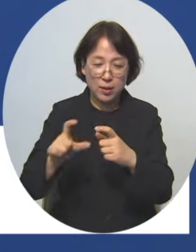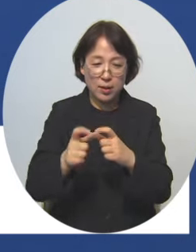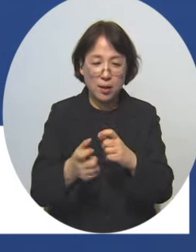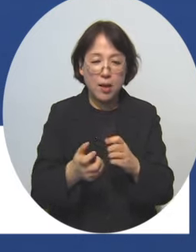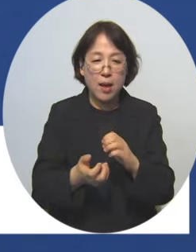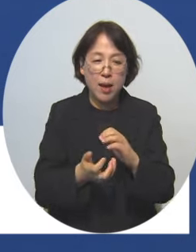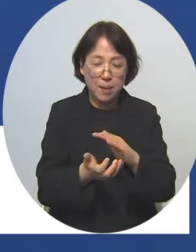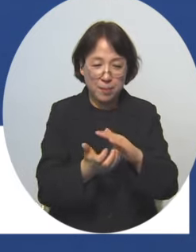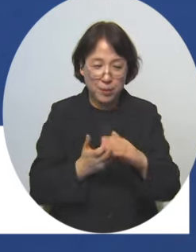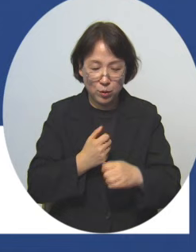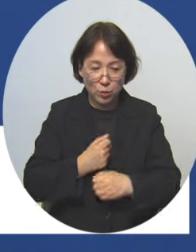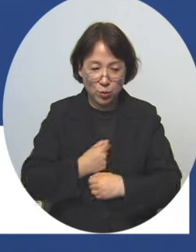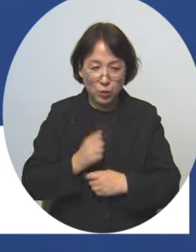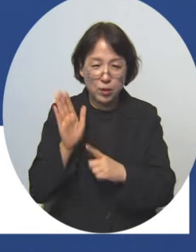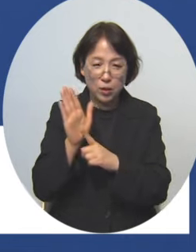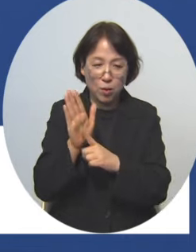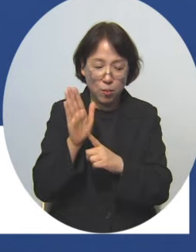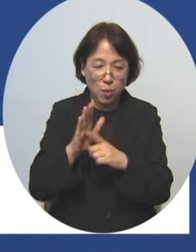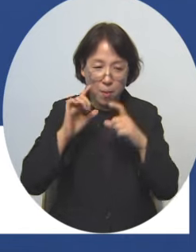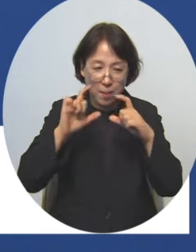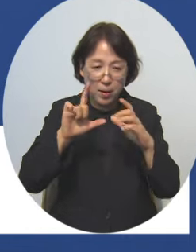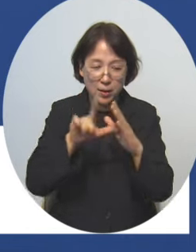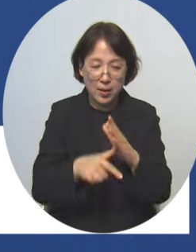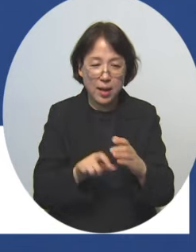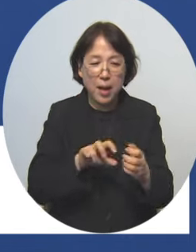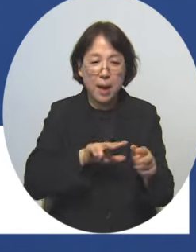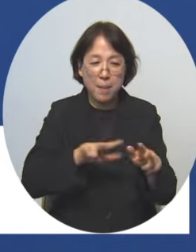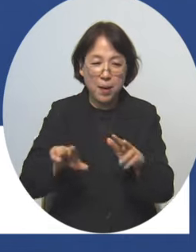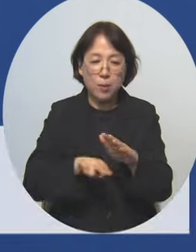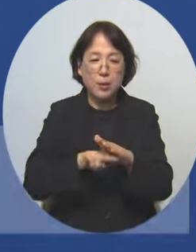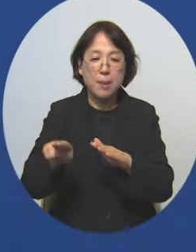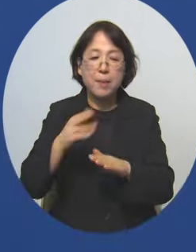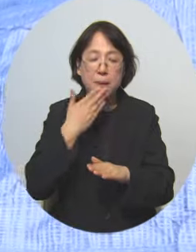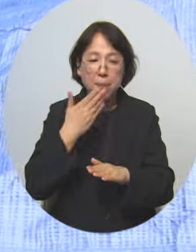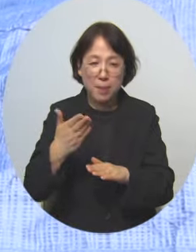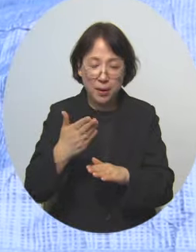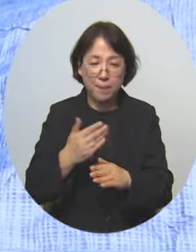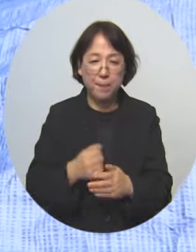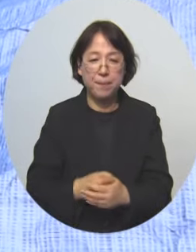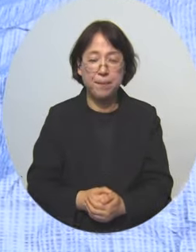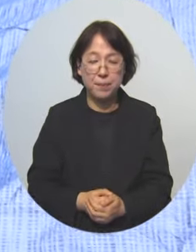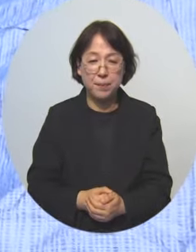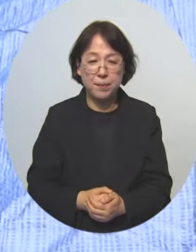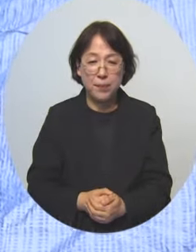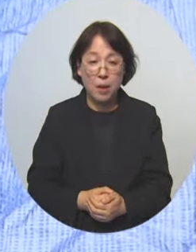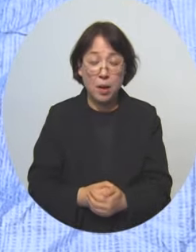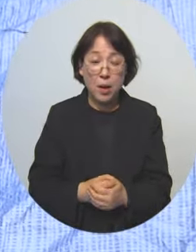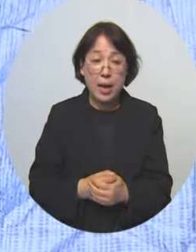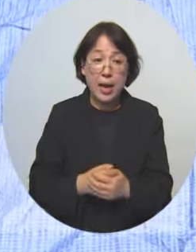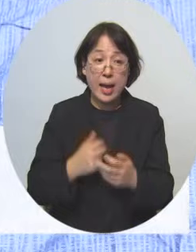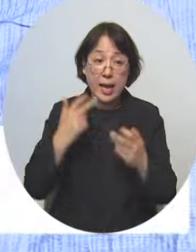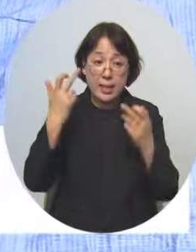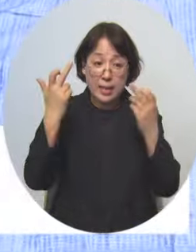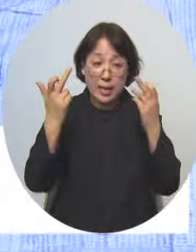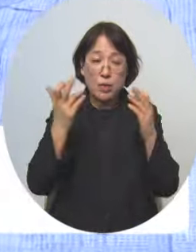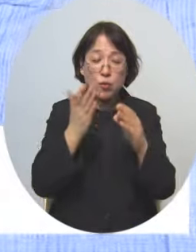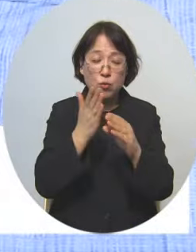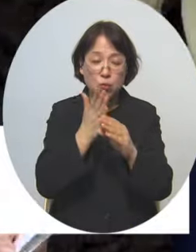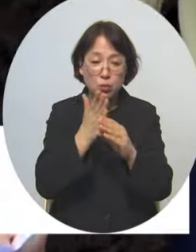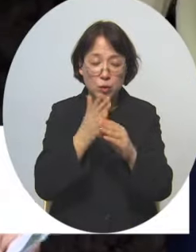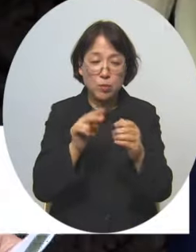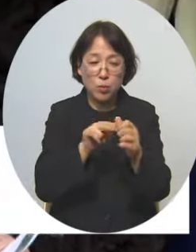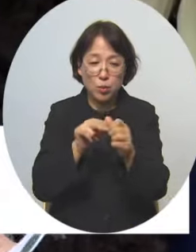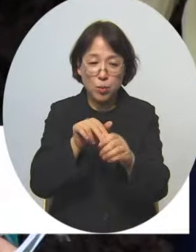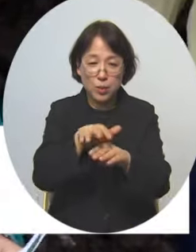바로 대피할 수 있도록 주민 대피 시간을 추가했다. 또 기존 산지 위주의 산사태 정보